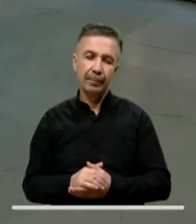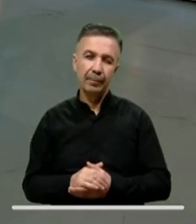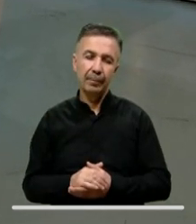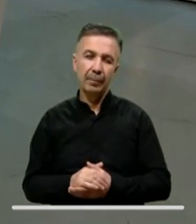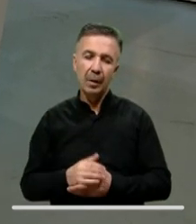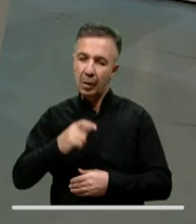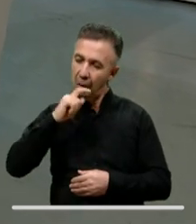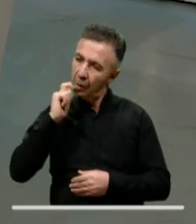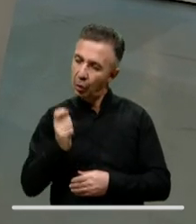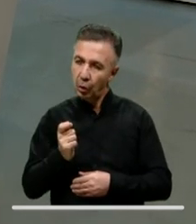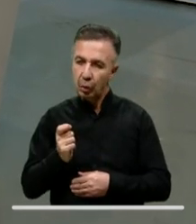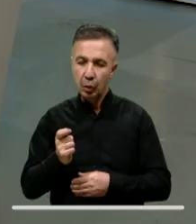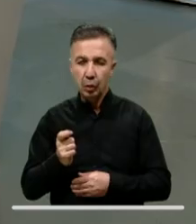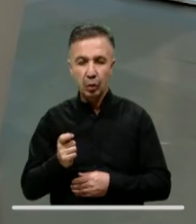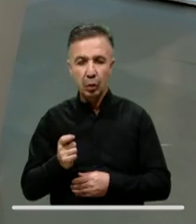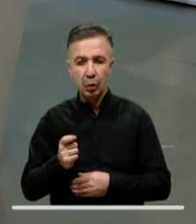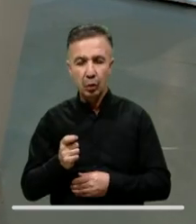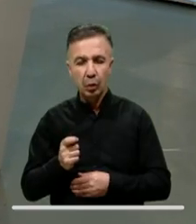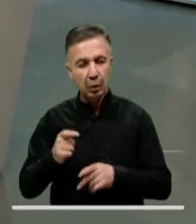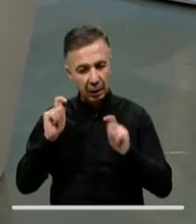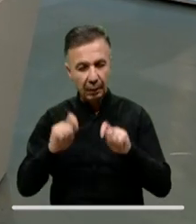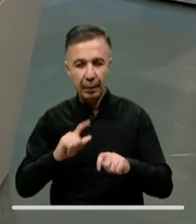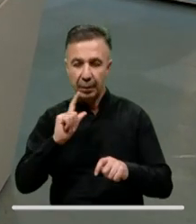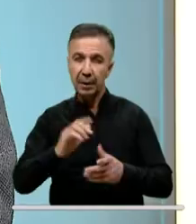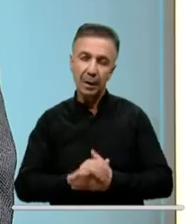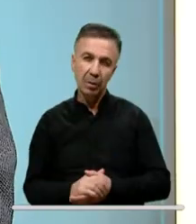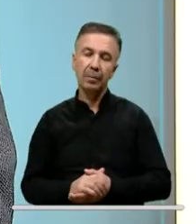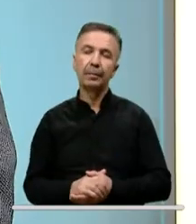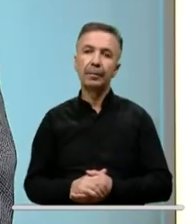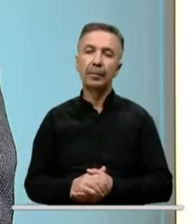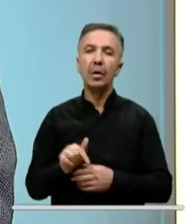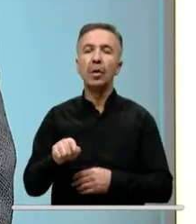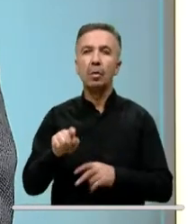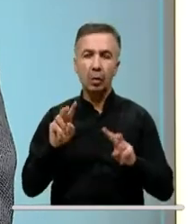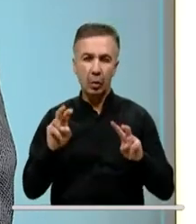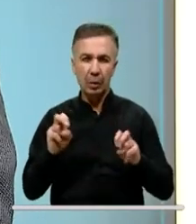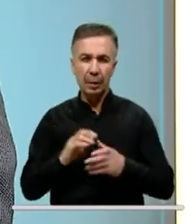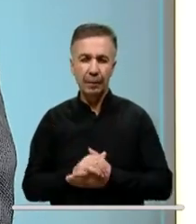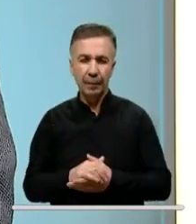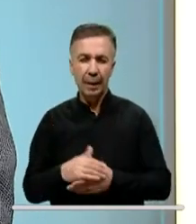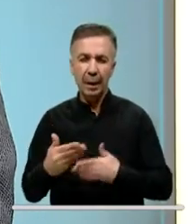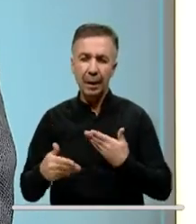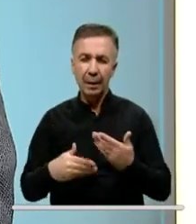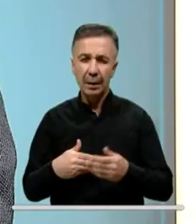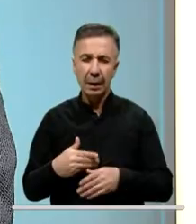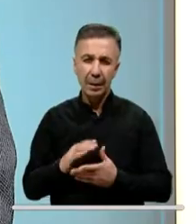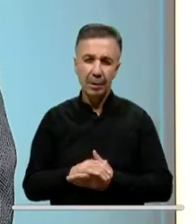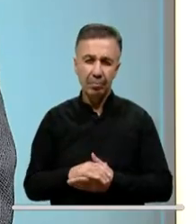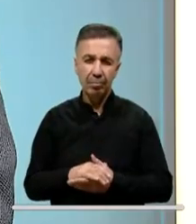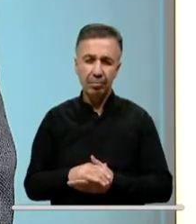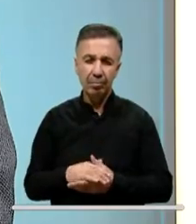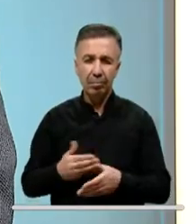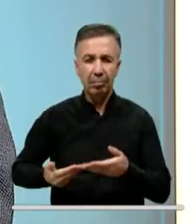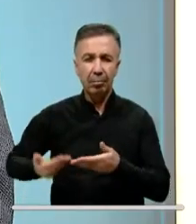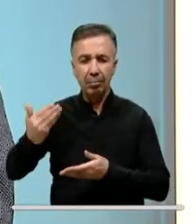yani sözümüzü yerine getirmeye çalışmamız gerekiyor. Tabii ki. Bu konuda anlatırlar büyüklerimizden, Mehmet